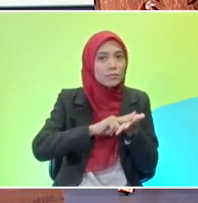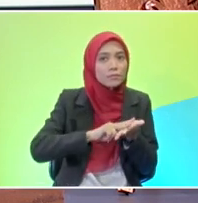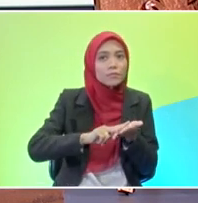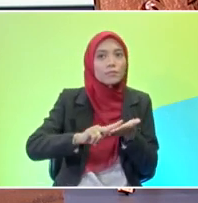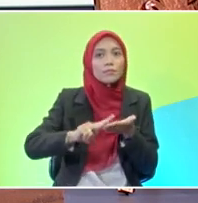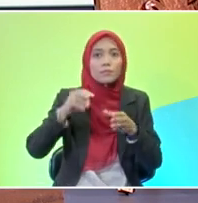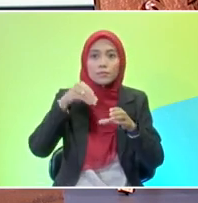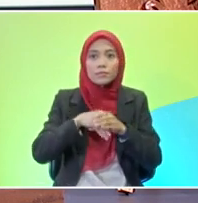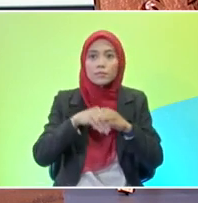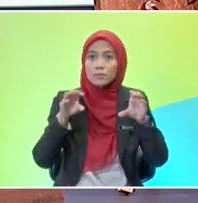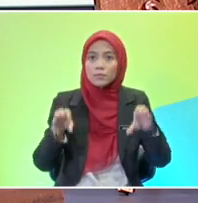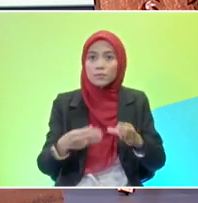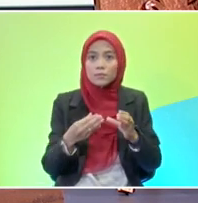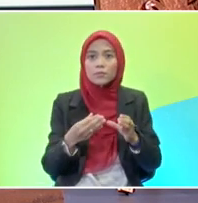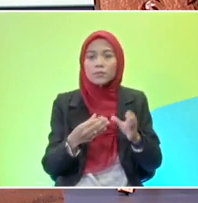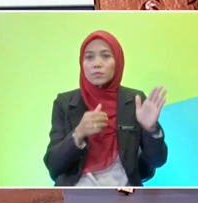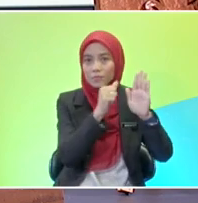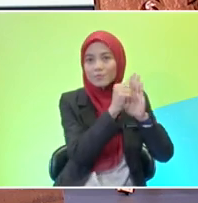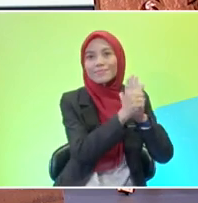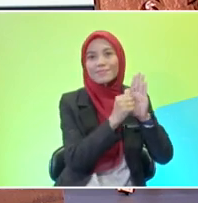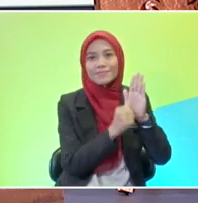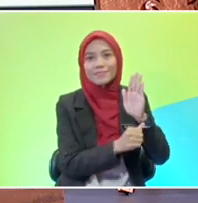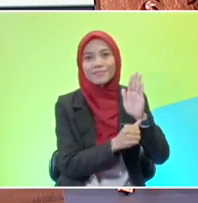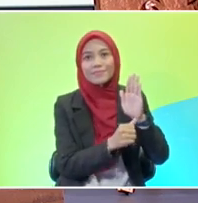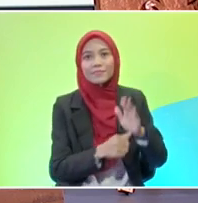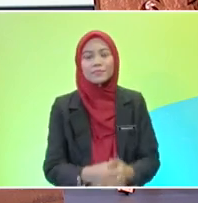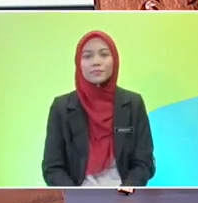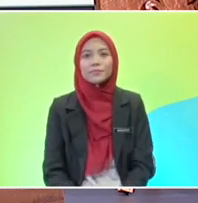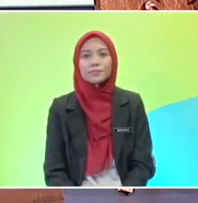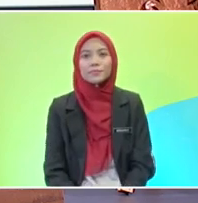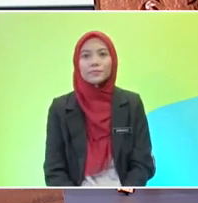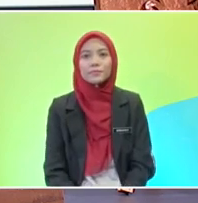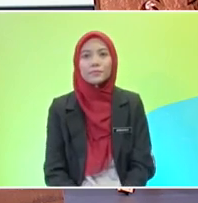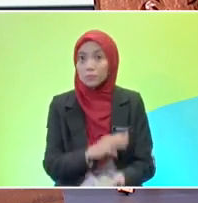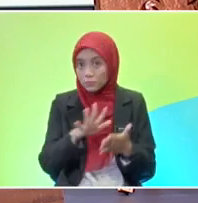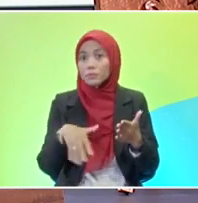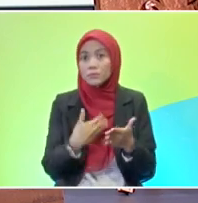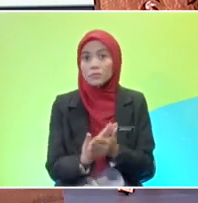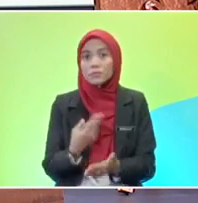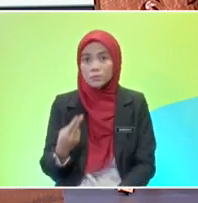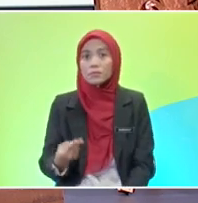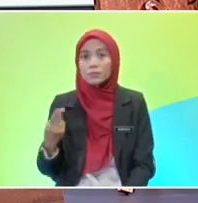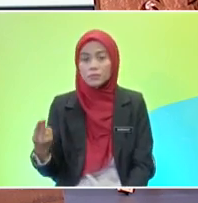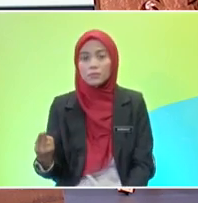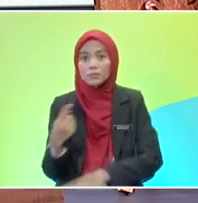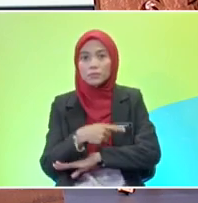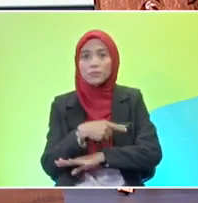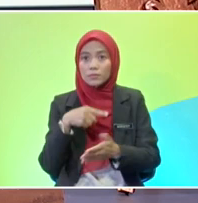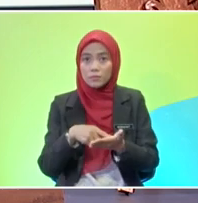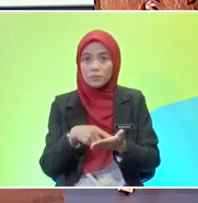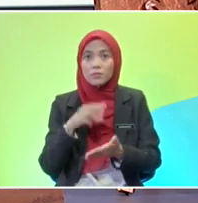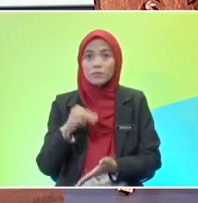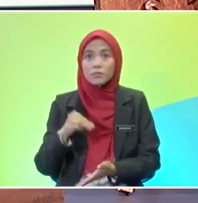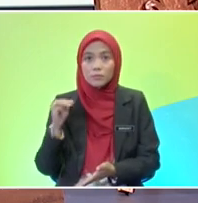penghasilan karya Suci ukiran Oke jadi semua ini bahan yang disediakan hari ini pak murid-murid di rumah